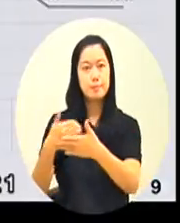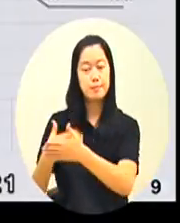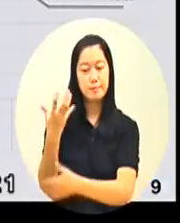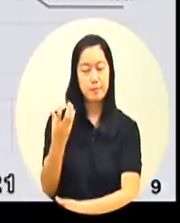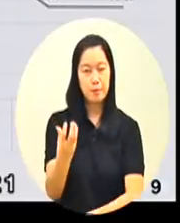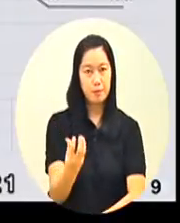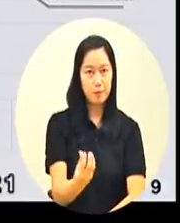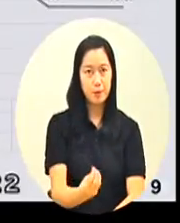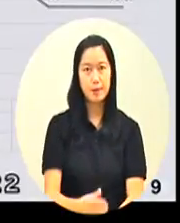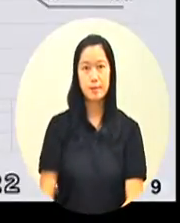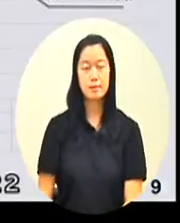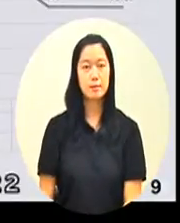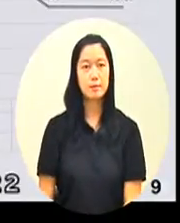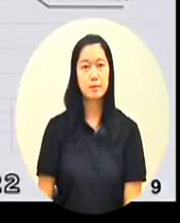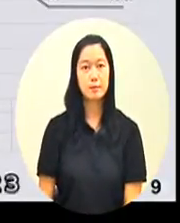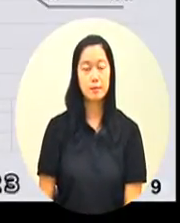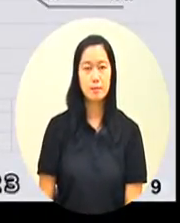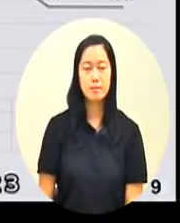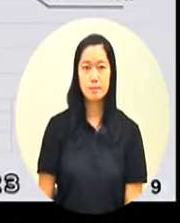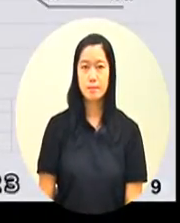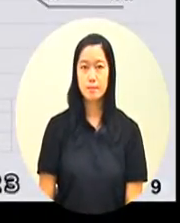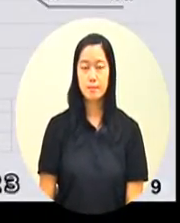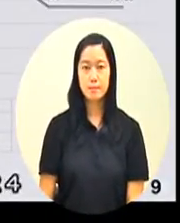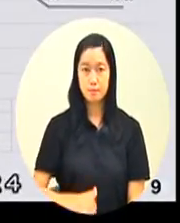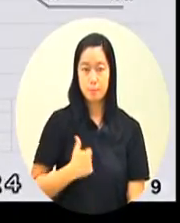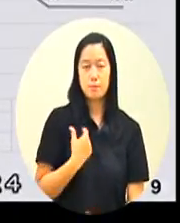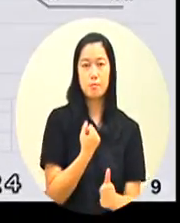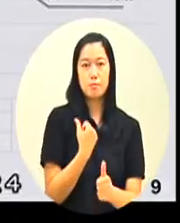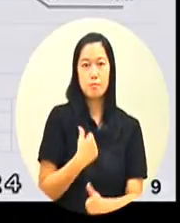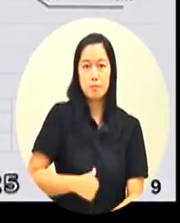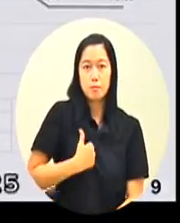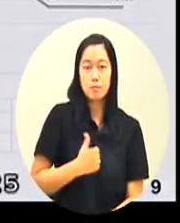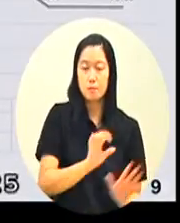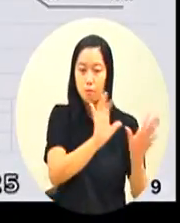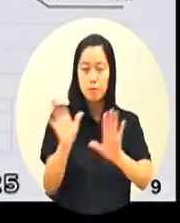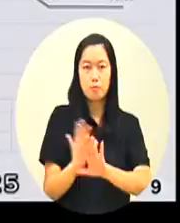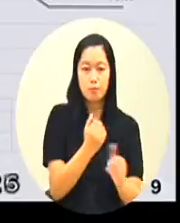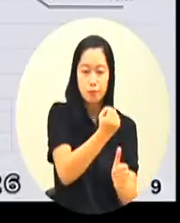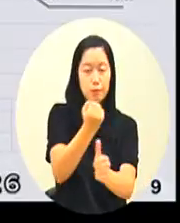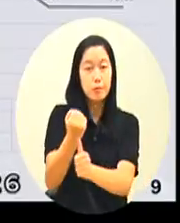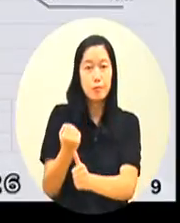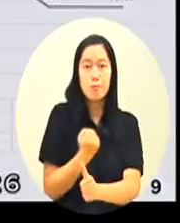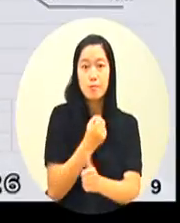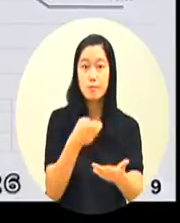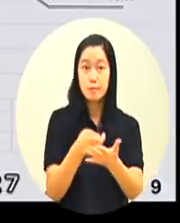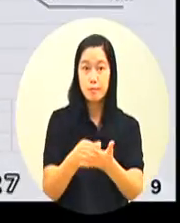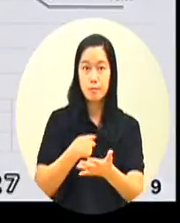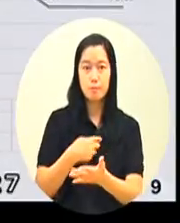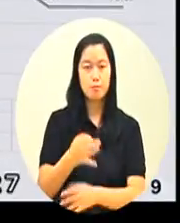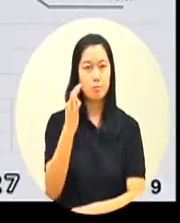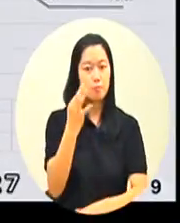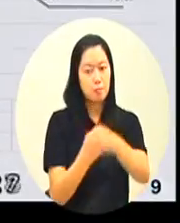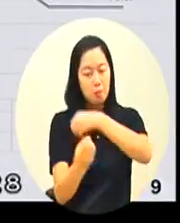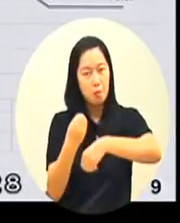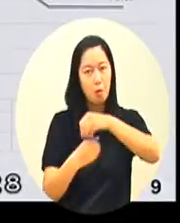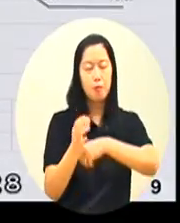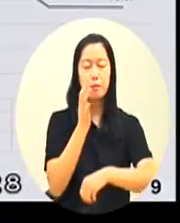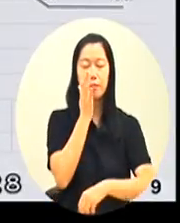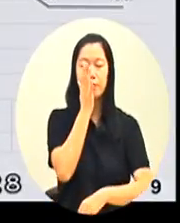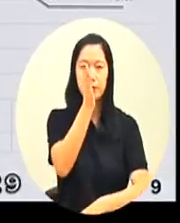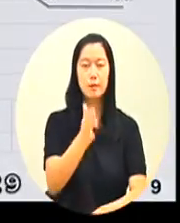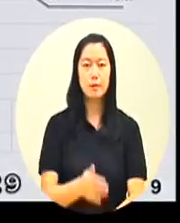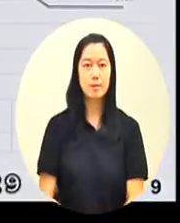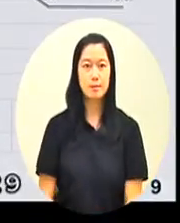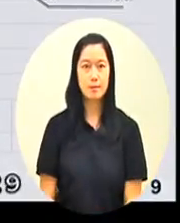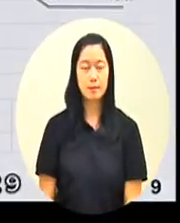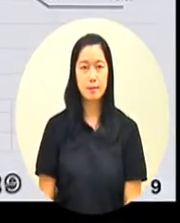际在执行的时候更把它控管在更低的部位，我们的财政已经逐向走上稳健